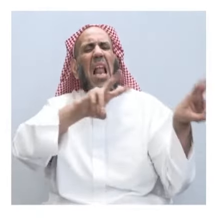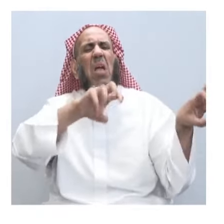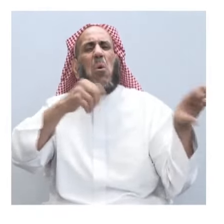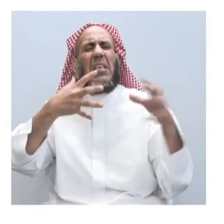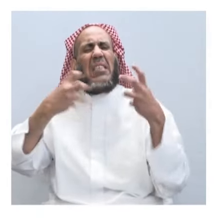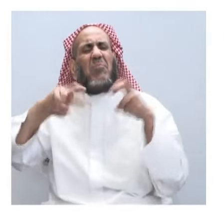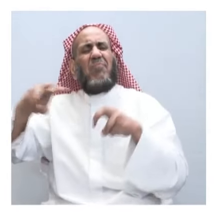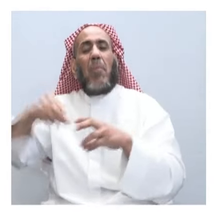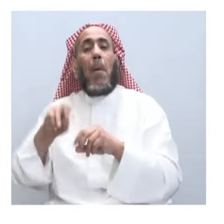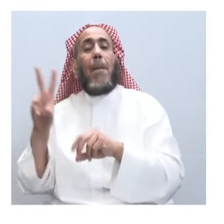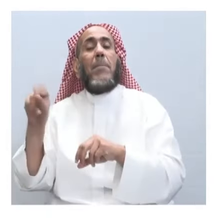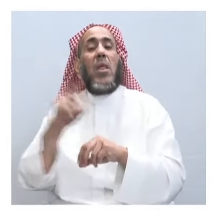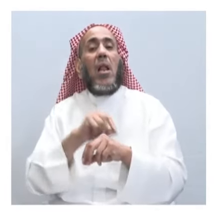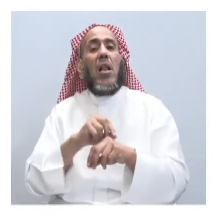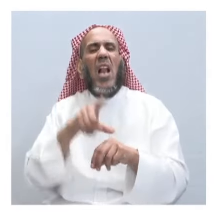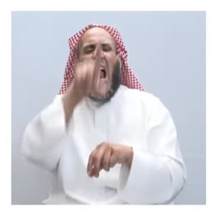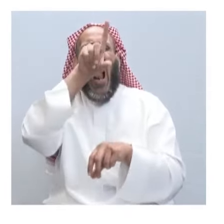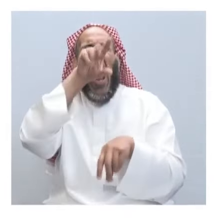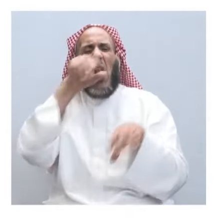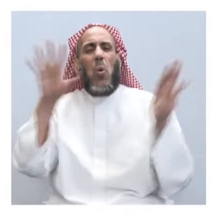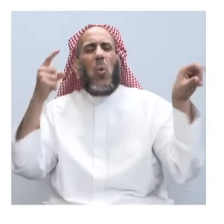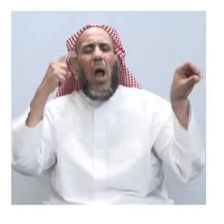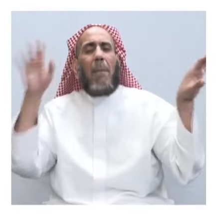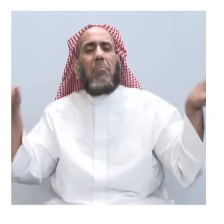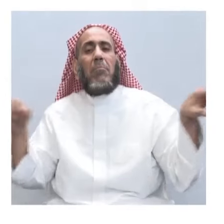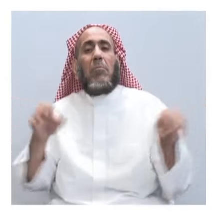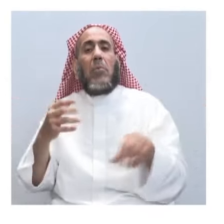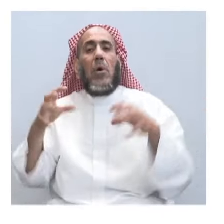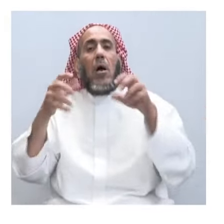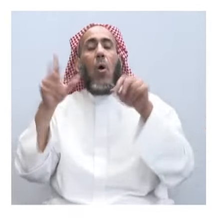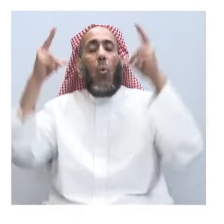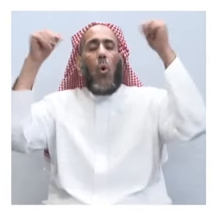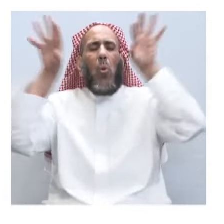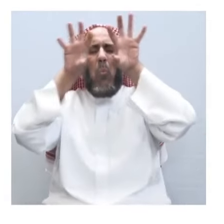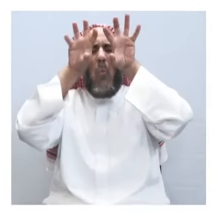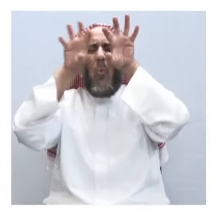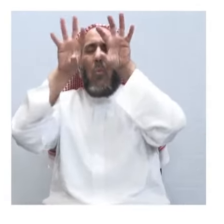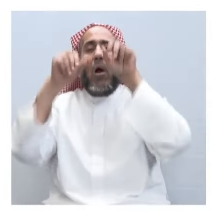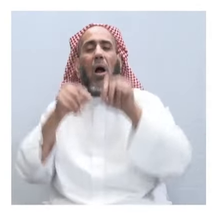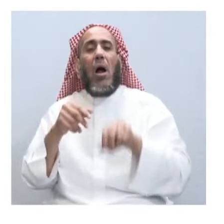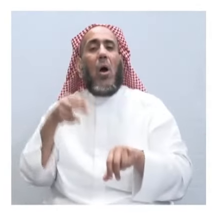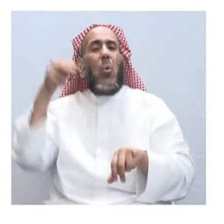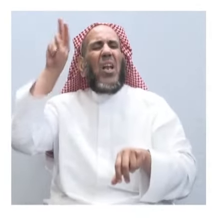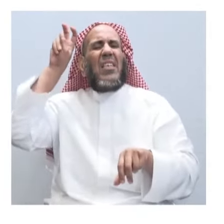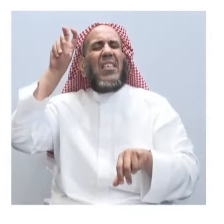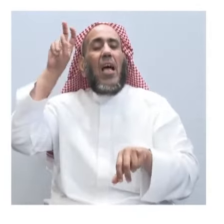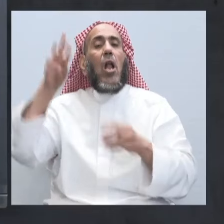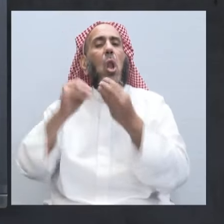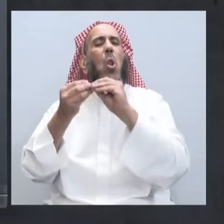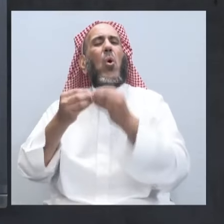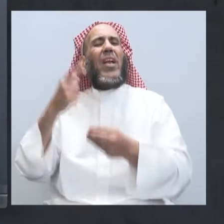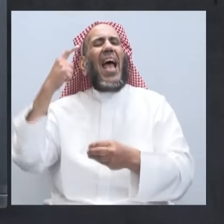الحيوانات مثل الغراب او البوم او القطه السوداء